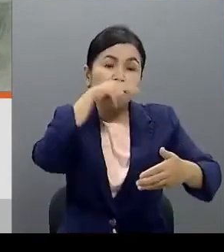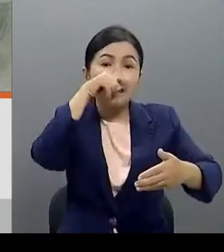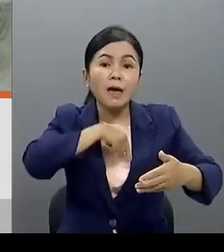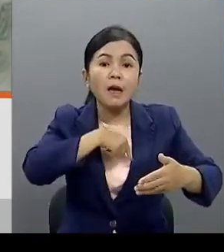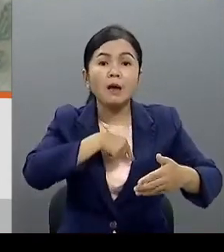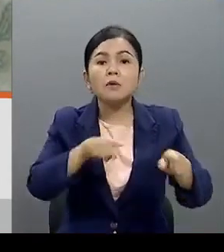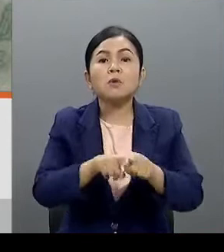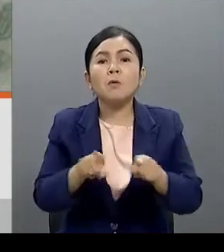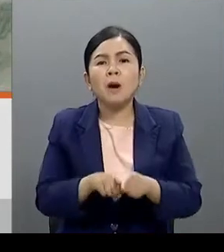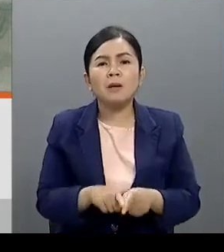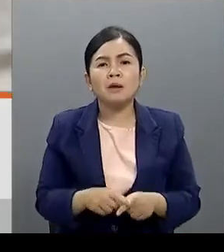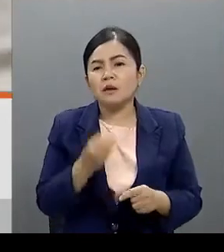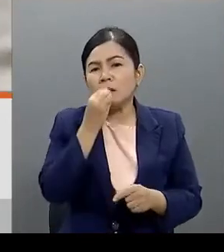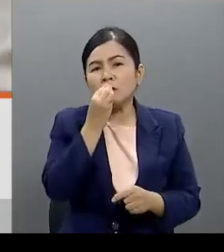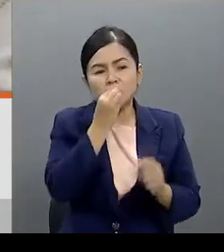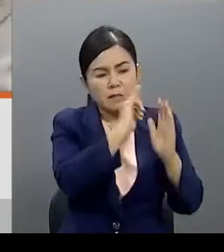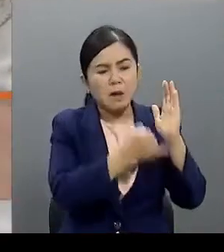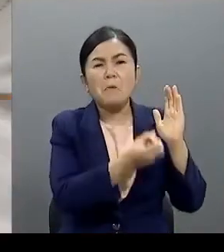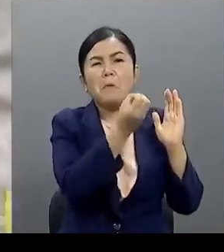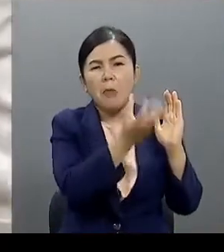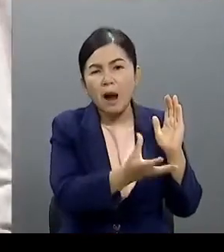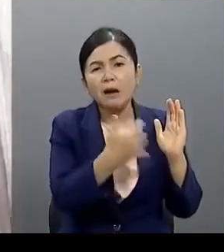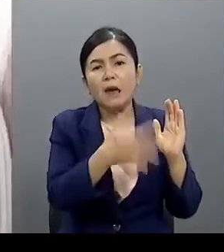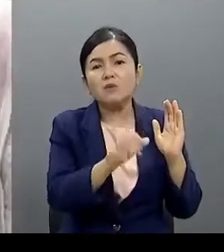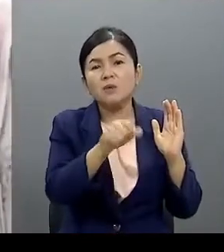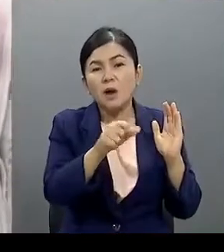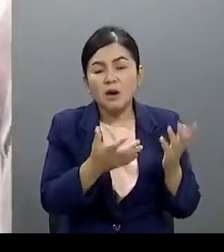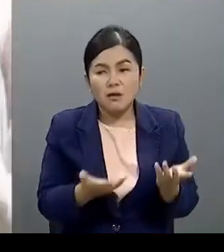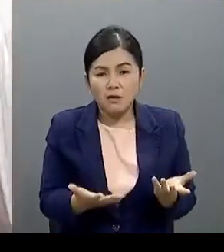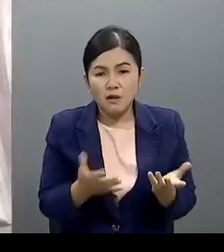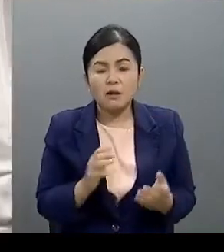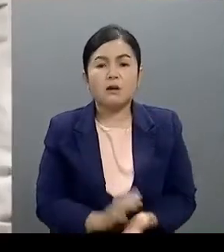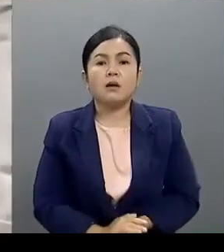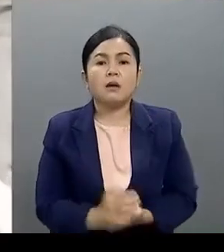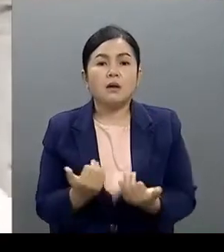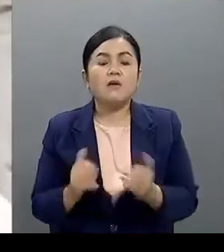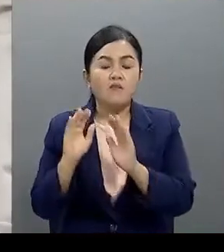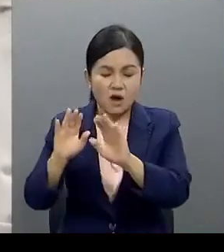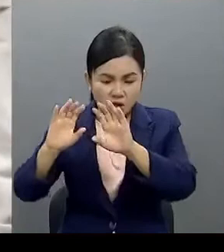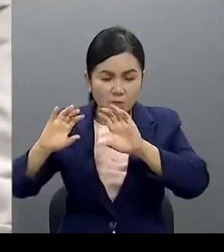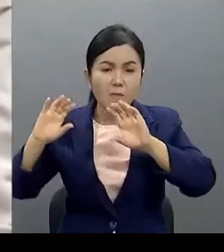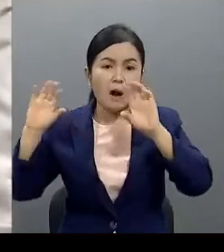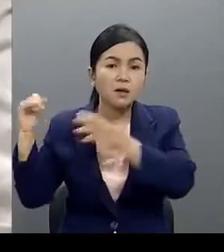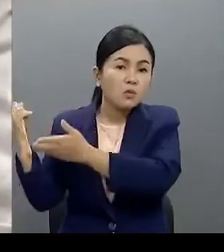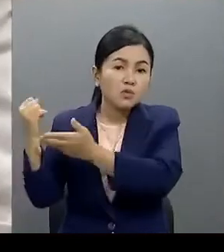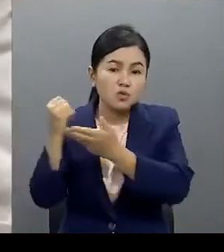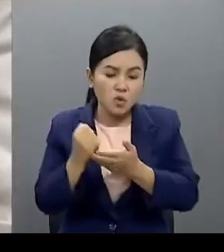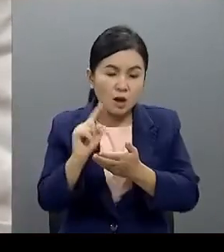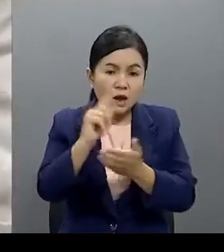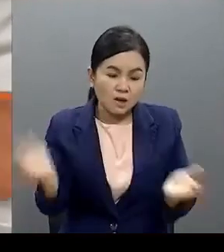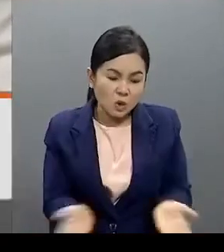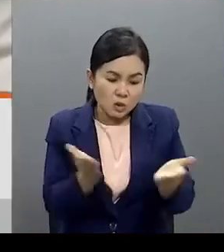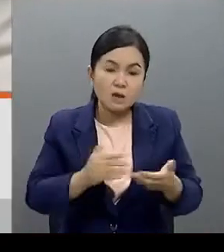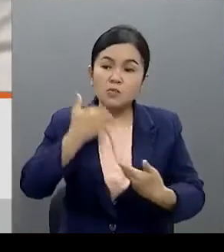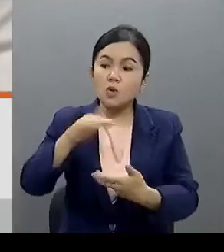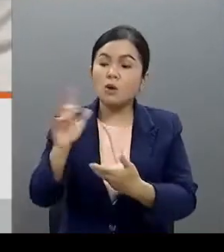ฟี้ยงหัวกันมาประธานโทษเถอะครับ ก็เลยอยากฝากถึงรัฐบาลสองประเด็นคือเรื่องของการส่งเสริมการตลาดหรือช่องทางการ